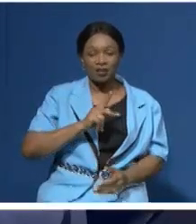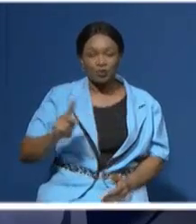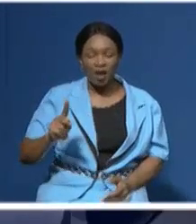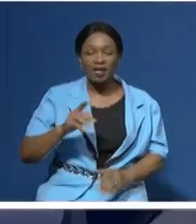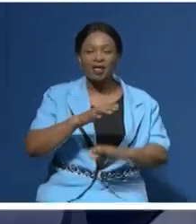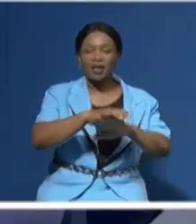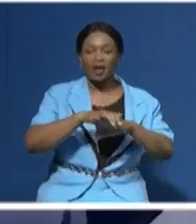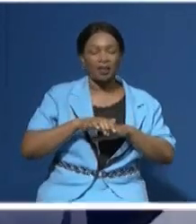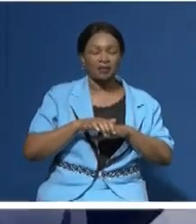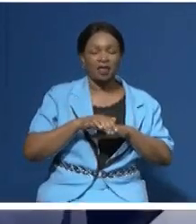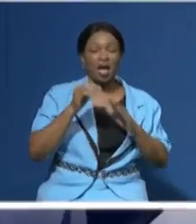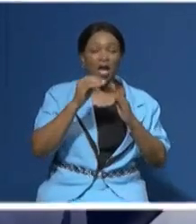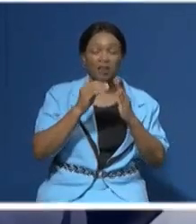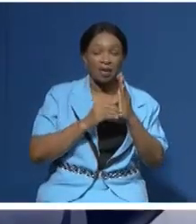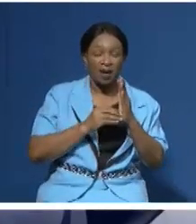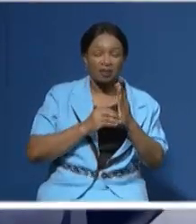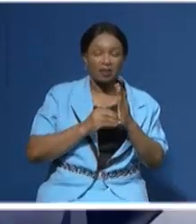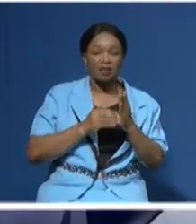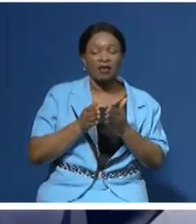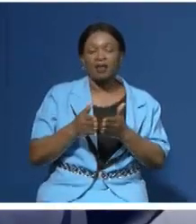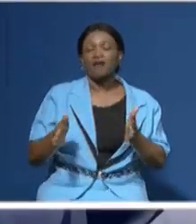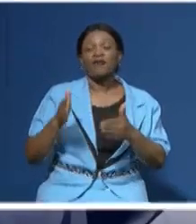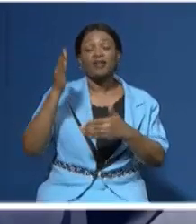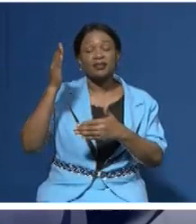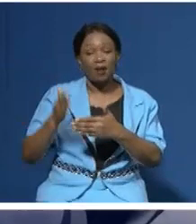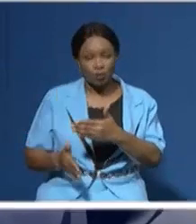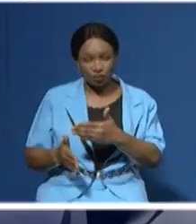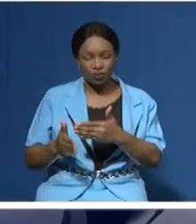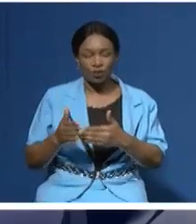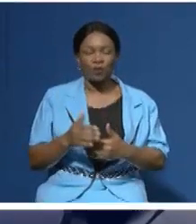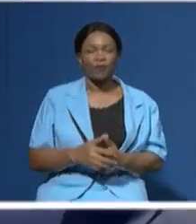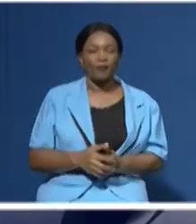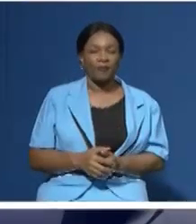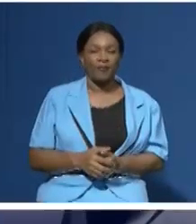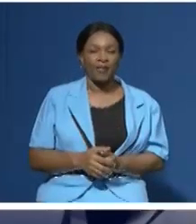Kiingereza, huku hisabati ikishika nafasi ya mwisho.